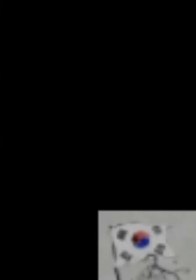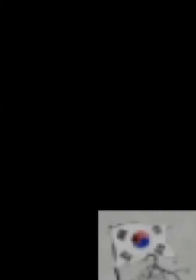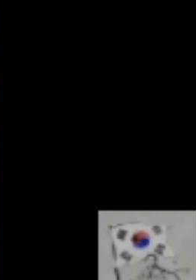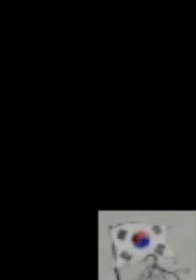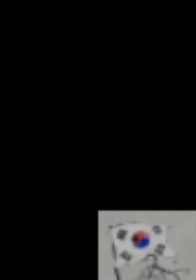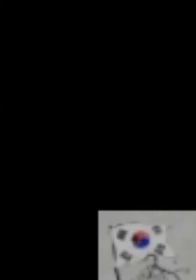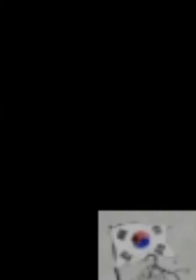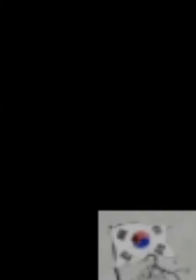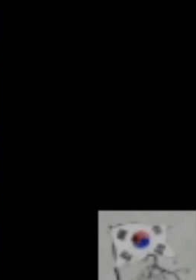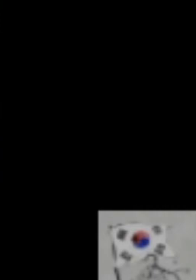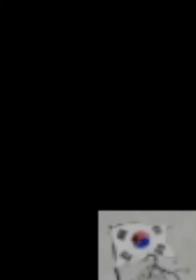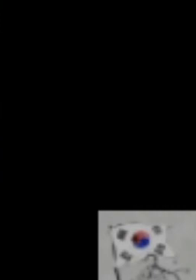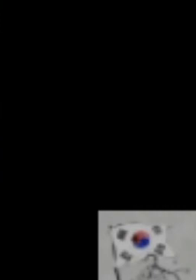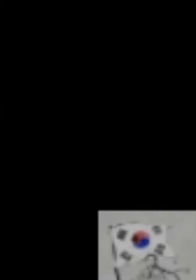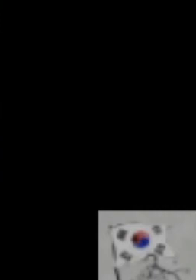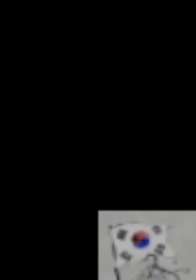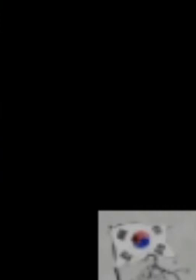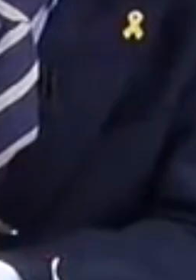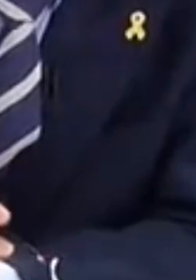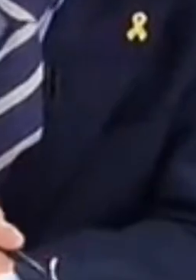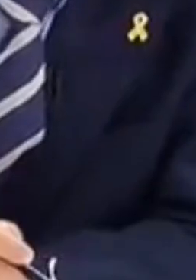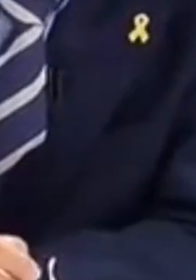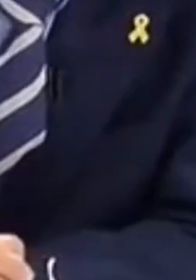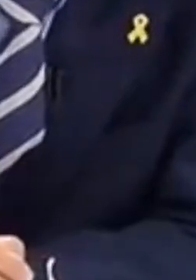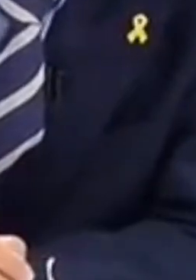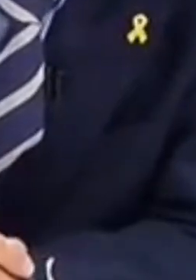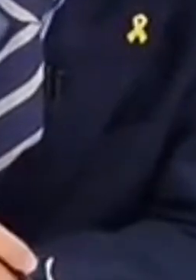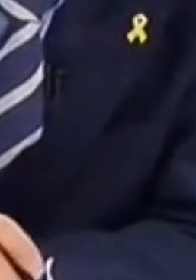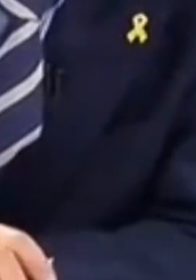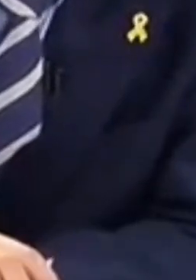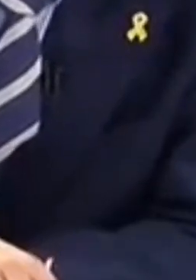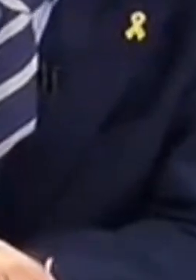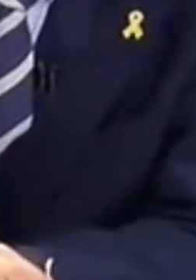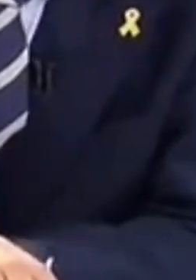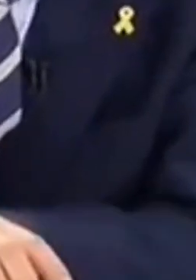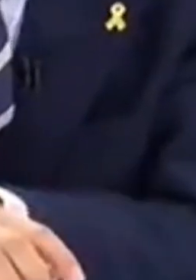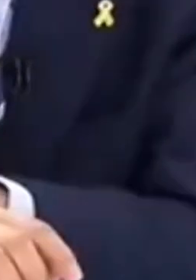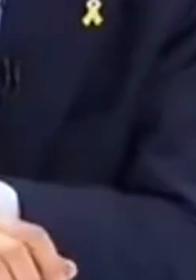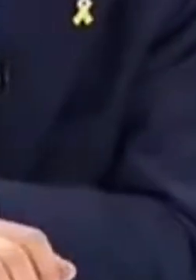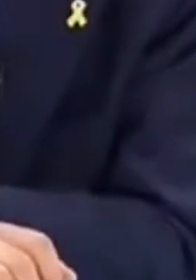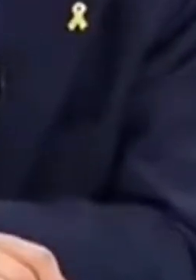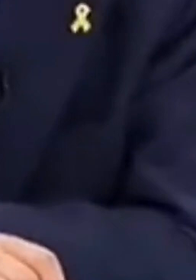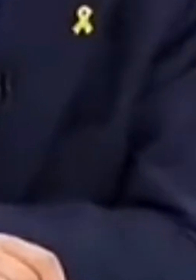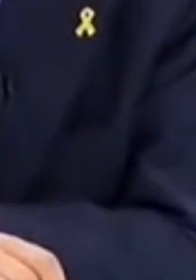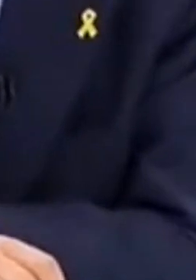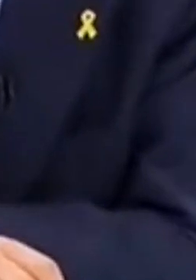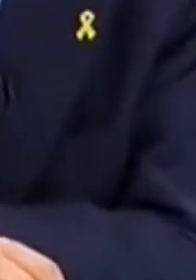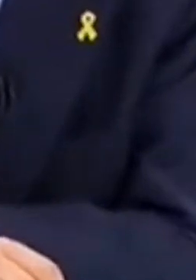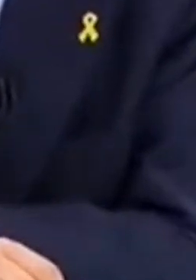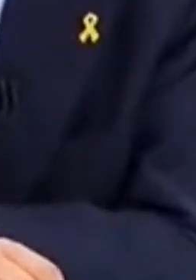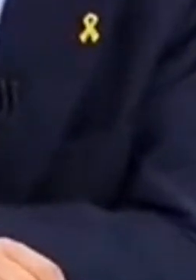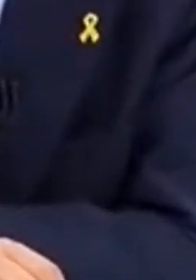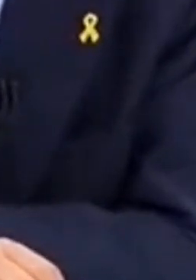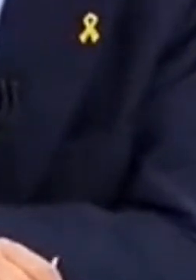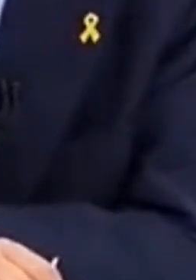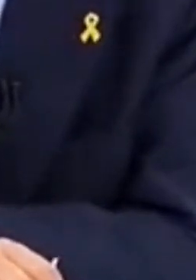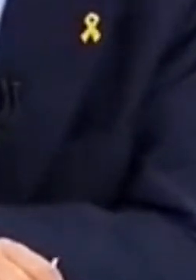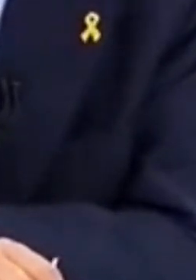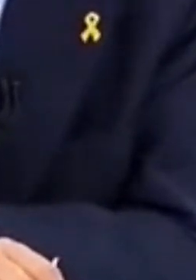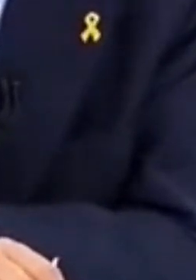무슨 경칭과 존댓말을 쓰면서 어떻게 대통령이 되겠다는 분이 국민을 상대로